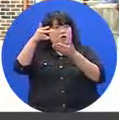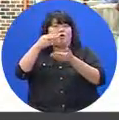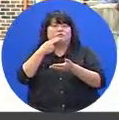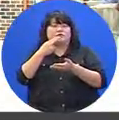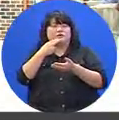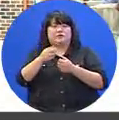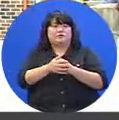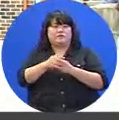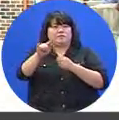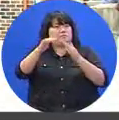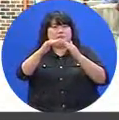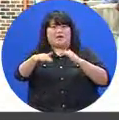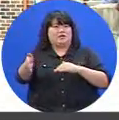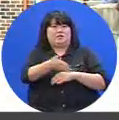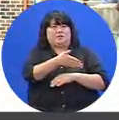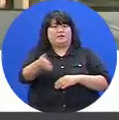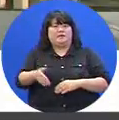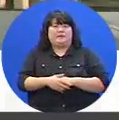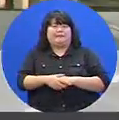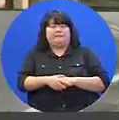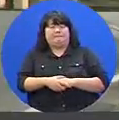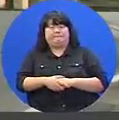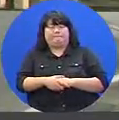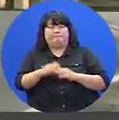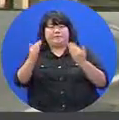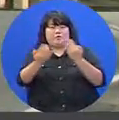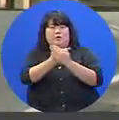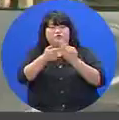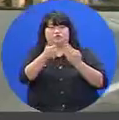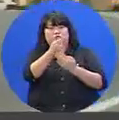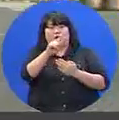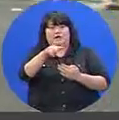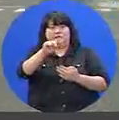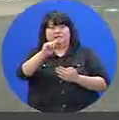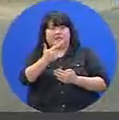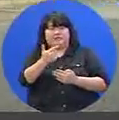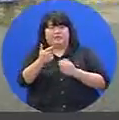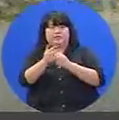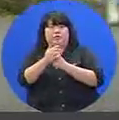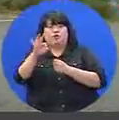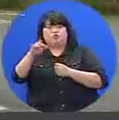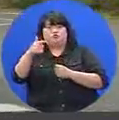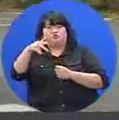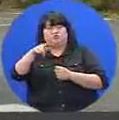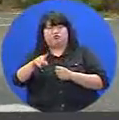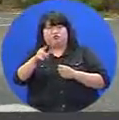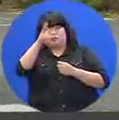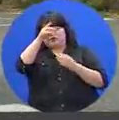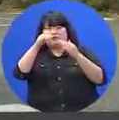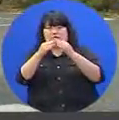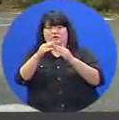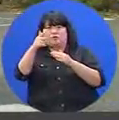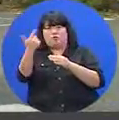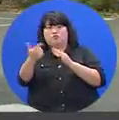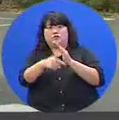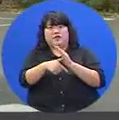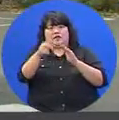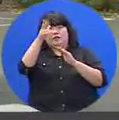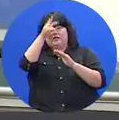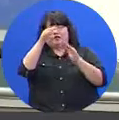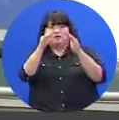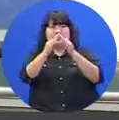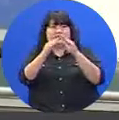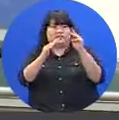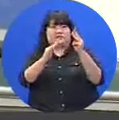없어요. 이 그래요. 마을에는 없어요. 완주군 화산면과 운주면의 파출소는 낮엔 경찰관이 3명씩